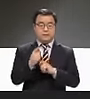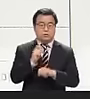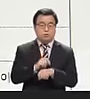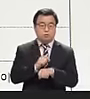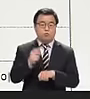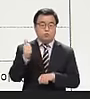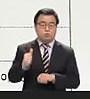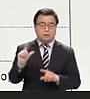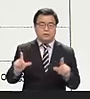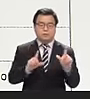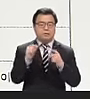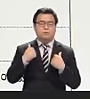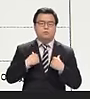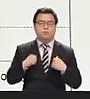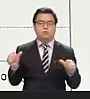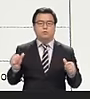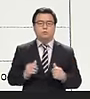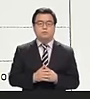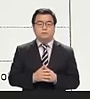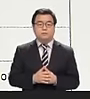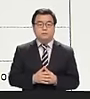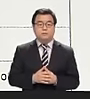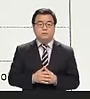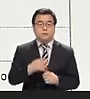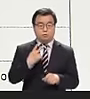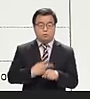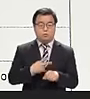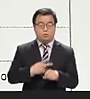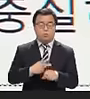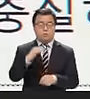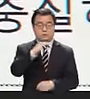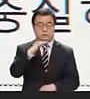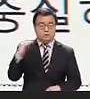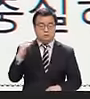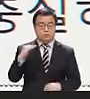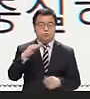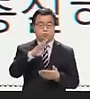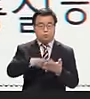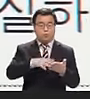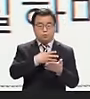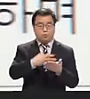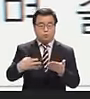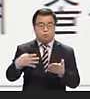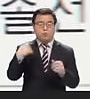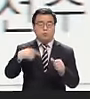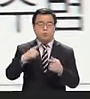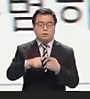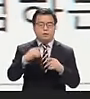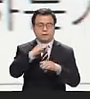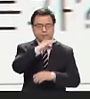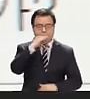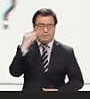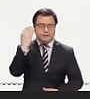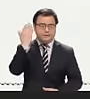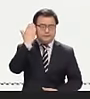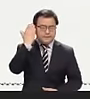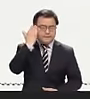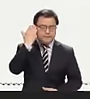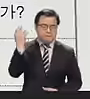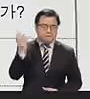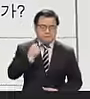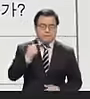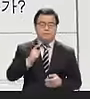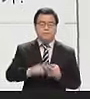포기해요. 교사 근무 평정 기준표입니다. 교육에 대한 올바른 신념을 가지고 있는가와